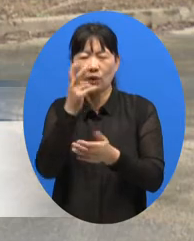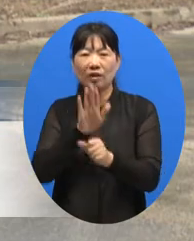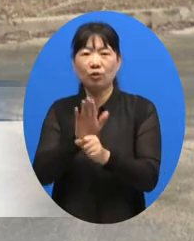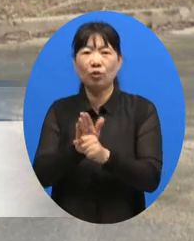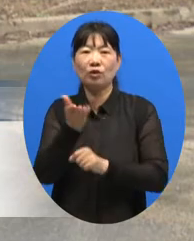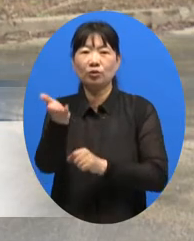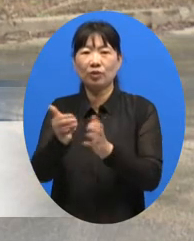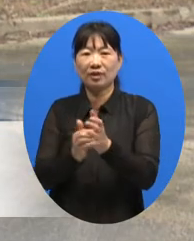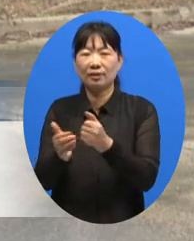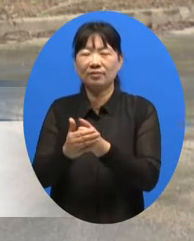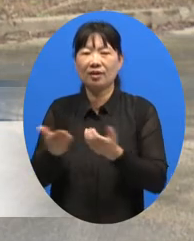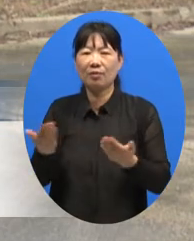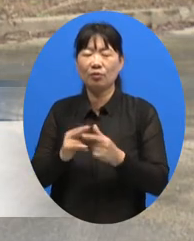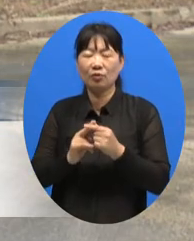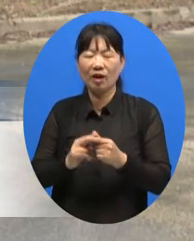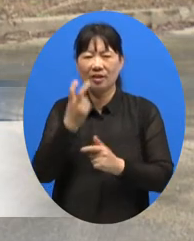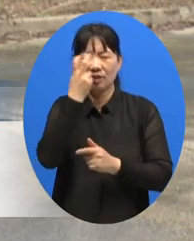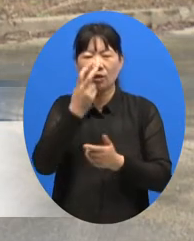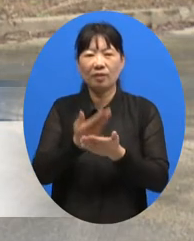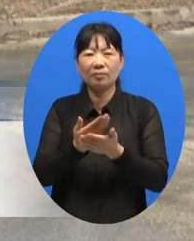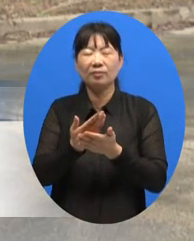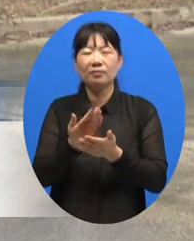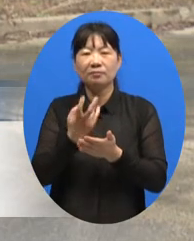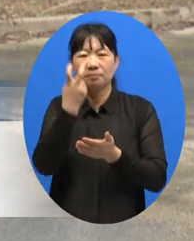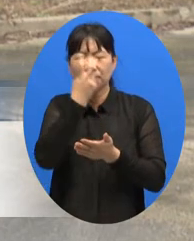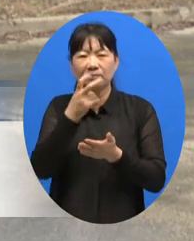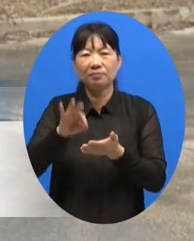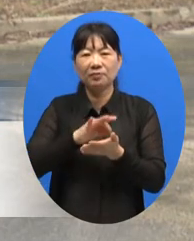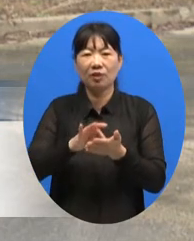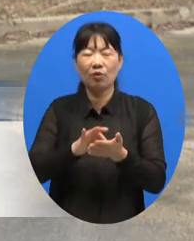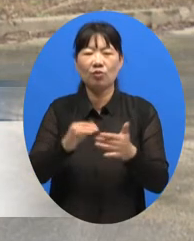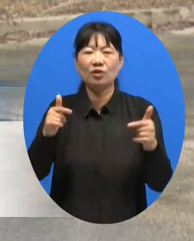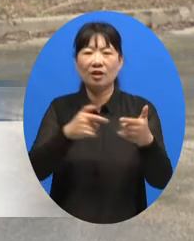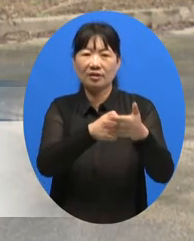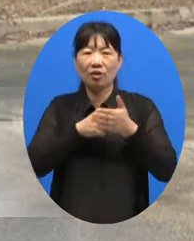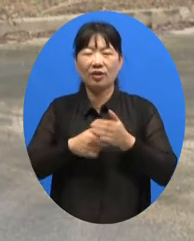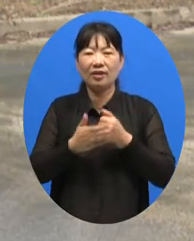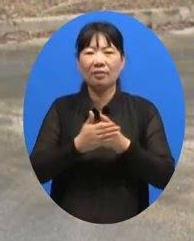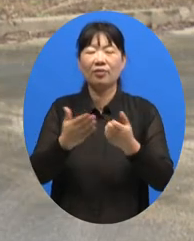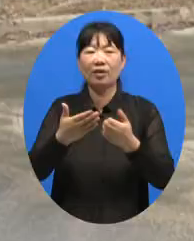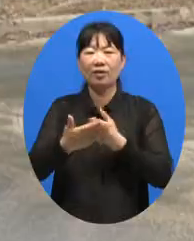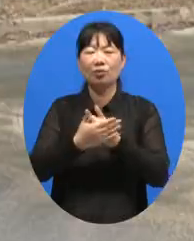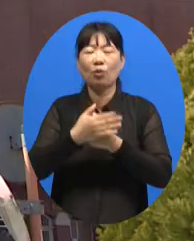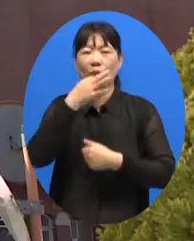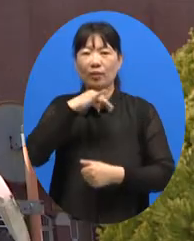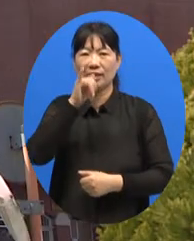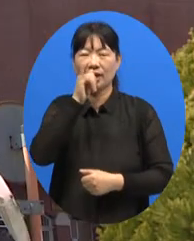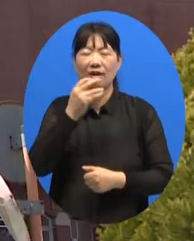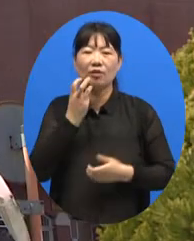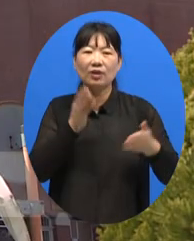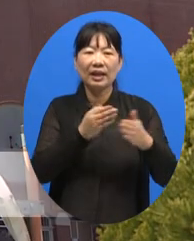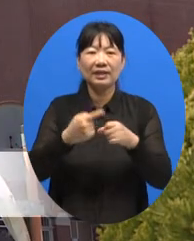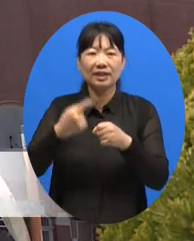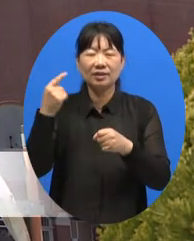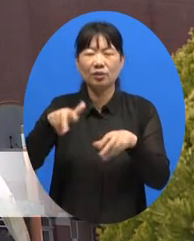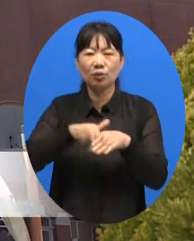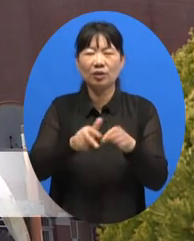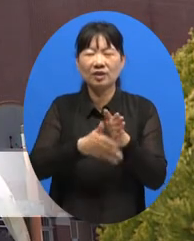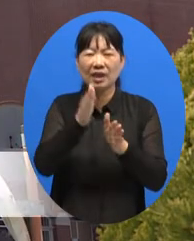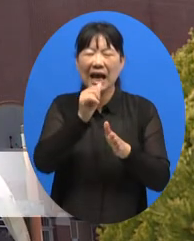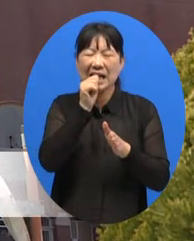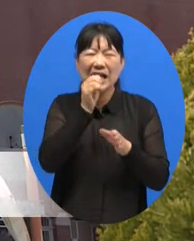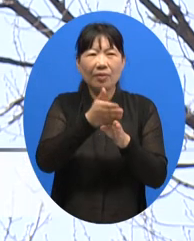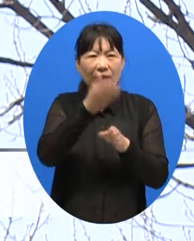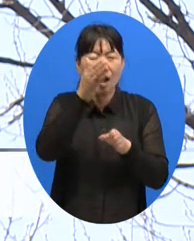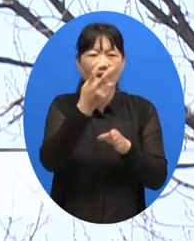진행해줘서 업무 및 그리고 점검 비용이 절감돼서 많은 이제 도움이 있었던 것 같습니다. 경기도는 지난해